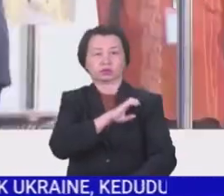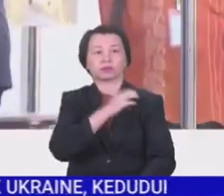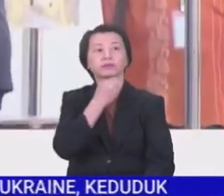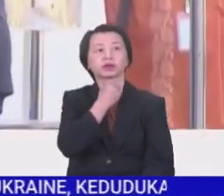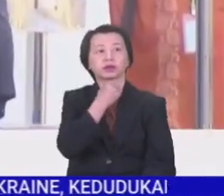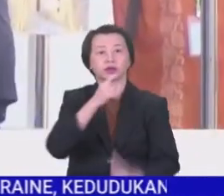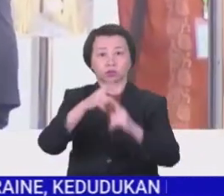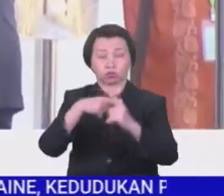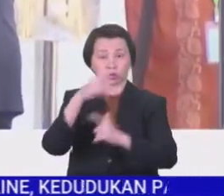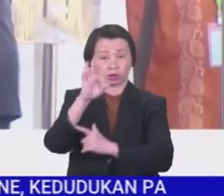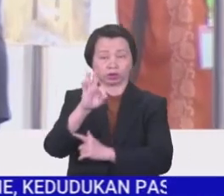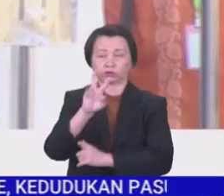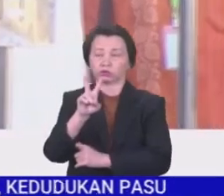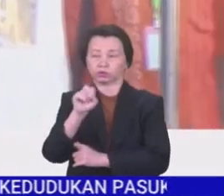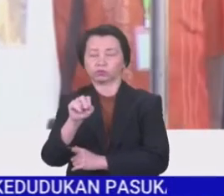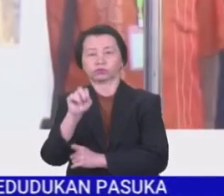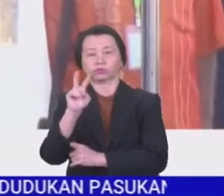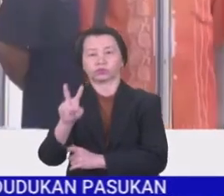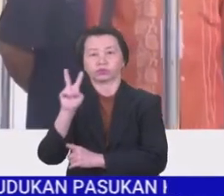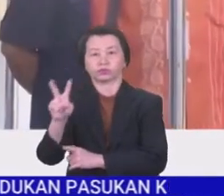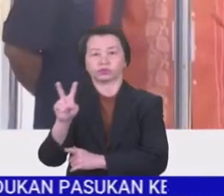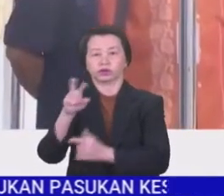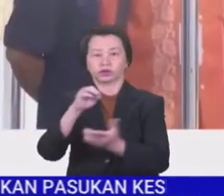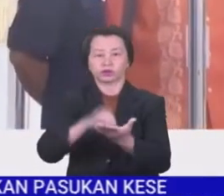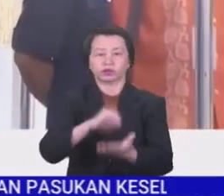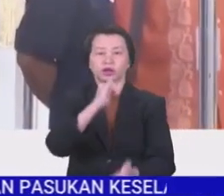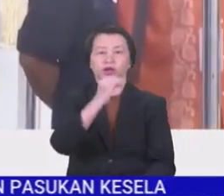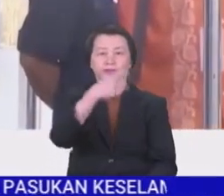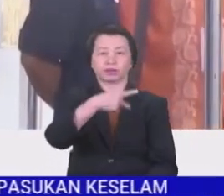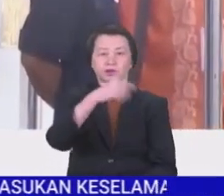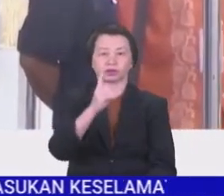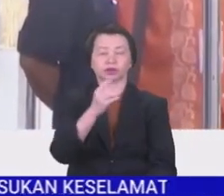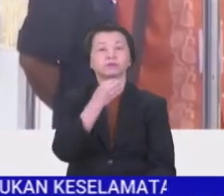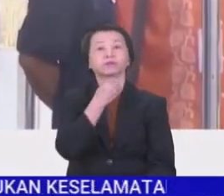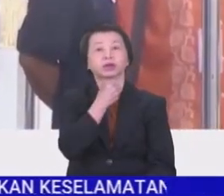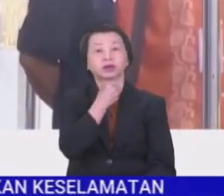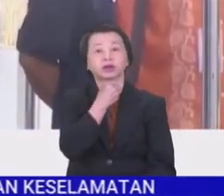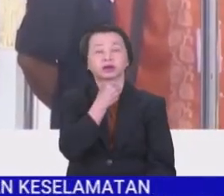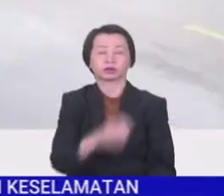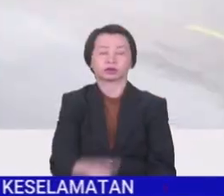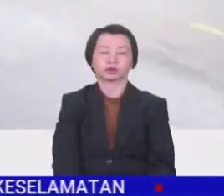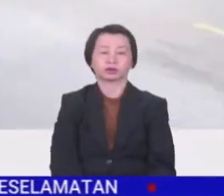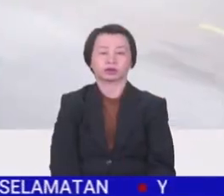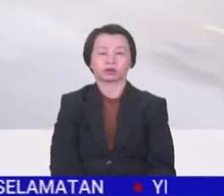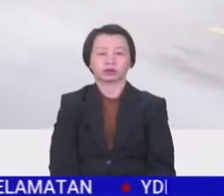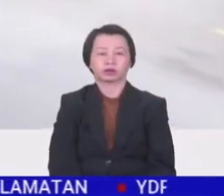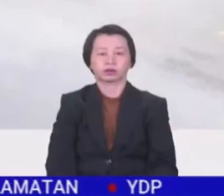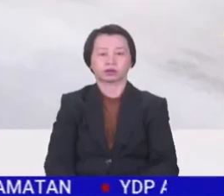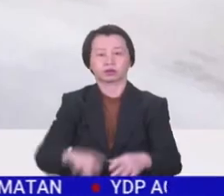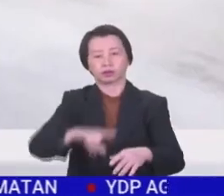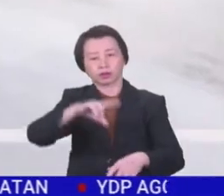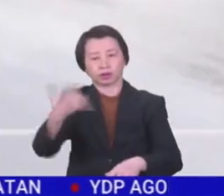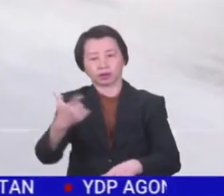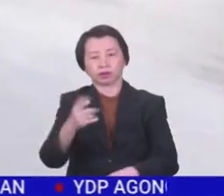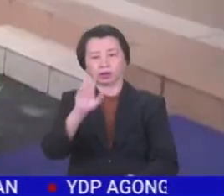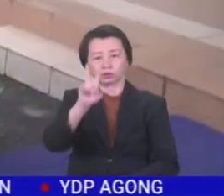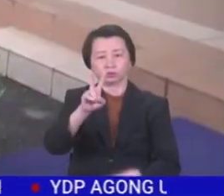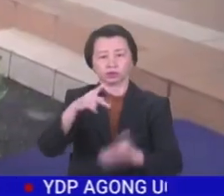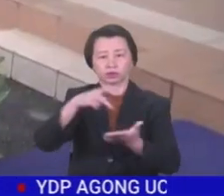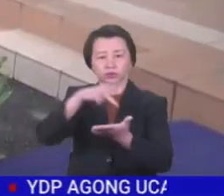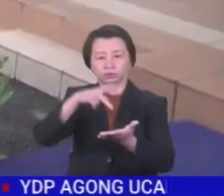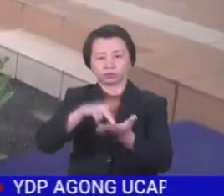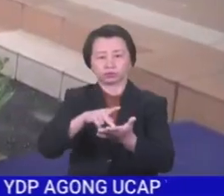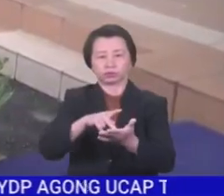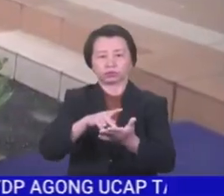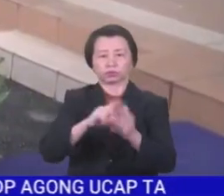Jun 2022 di Ibu Pejabat Polis Kontingen Perak di Ipoh. Dalam perkembangan lain, dua pusat